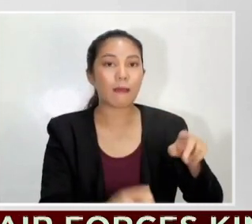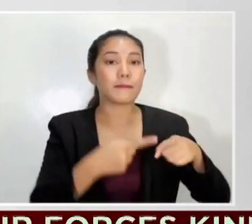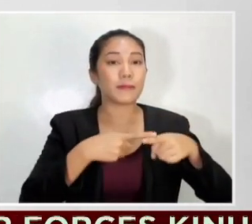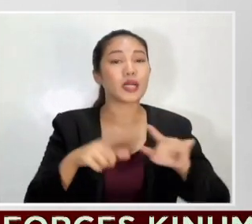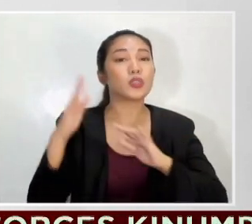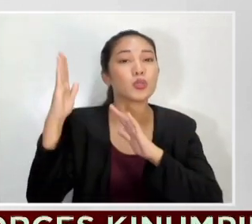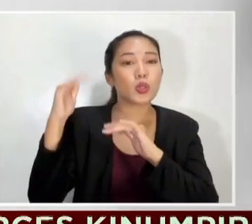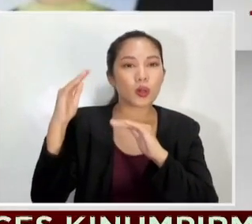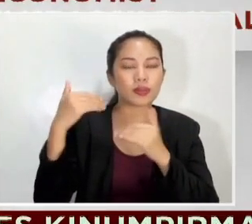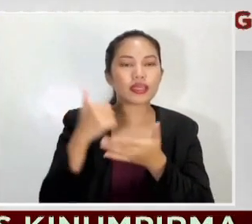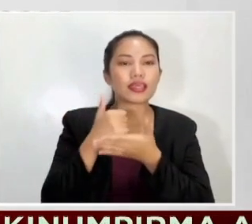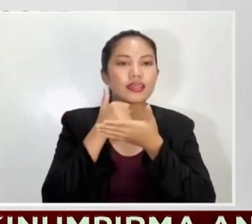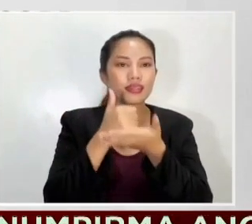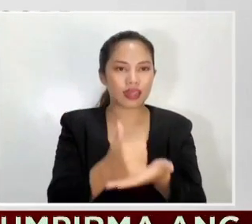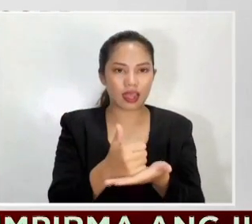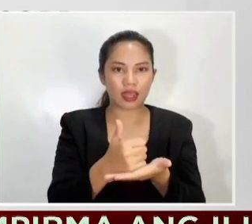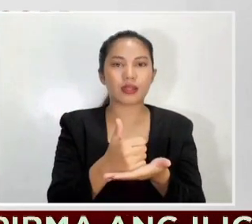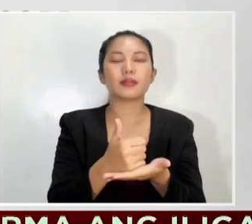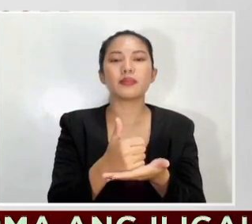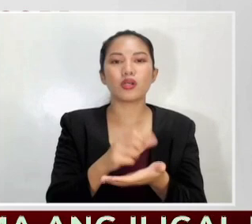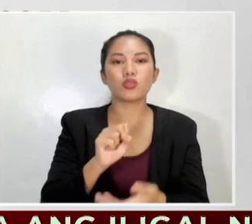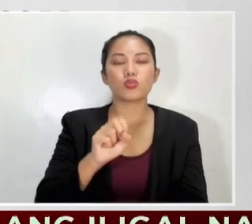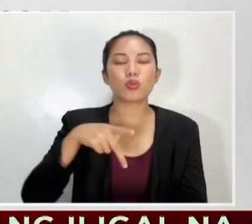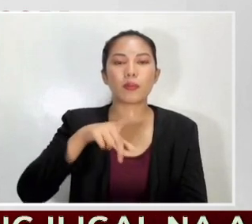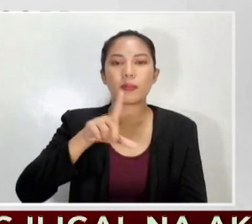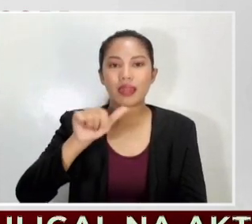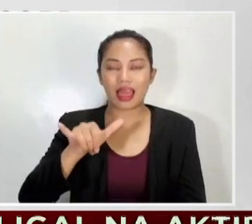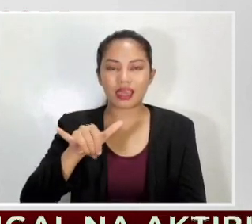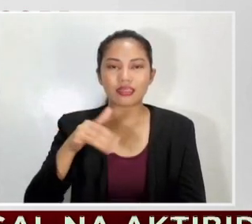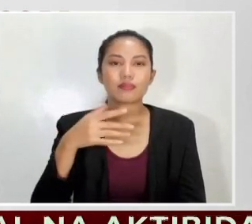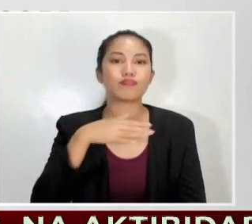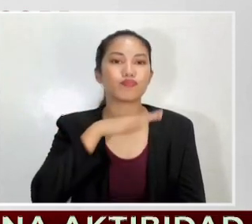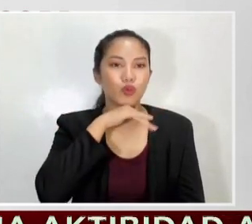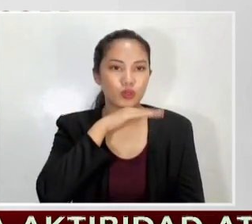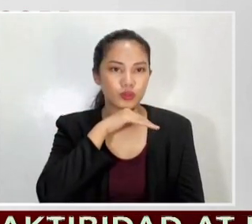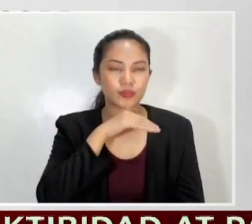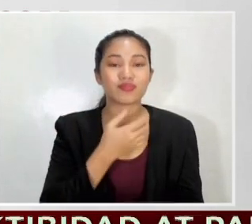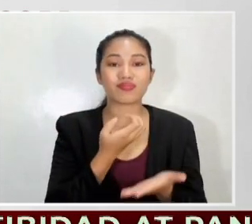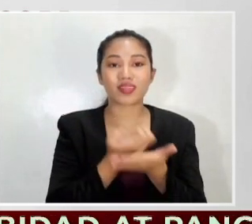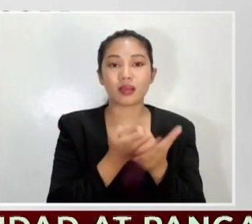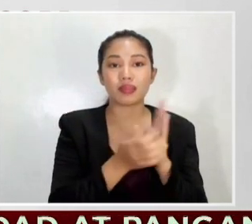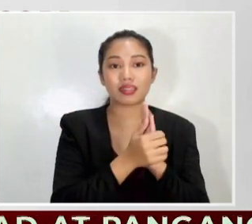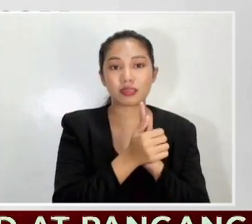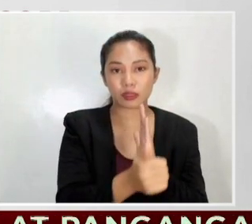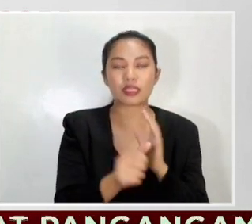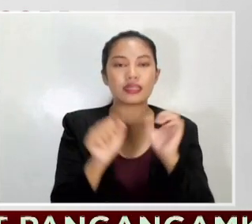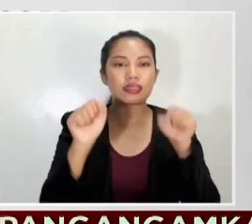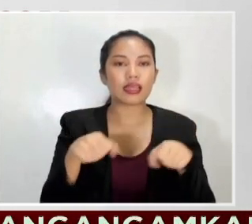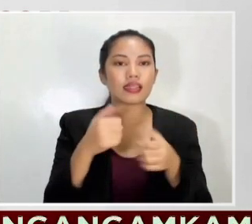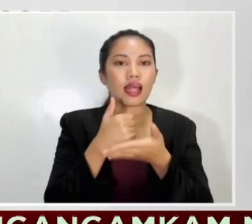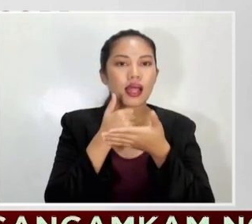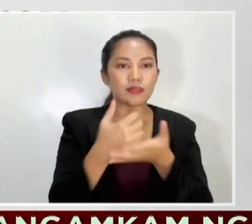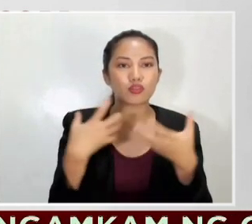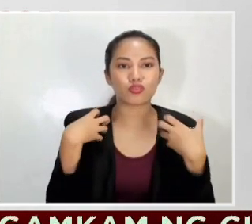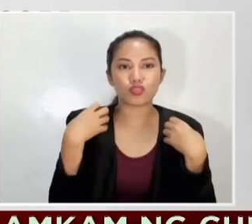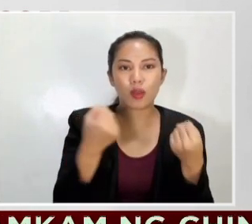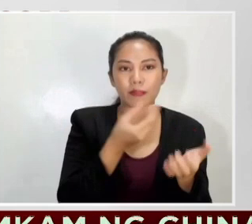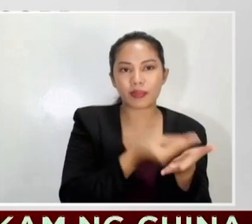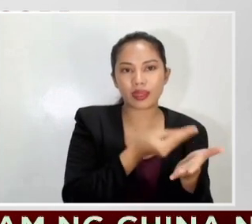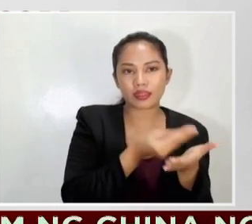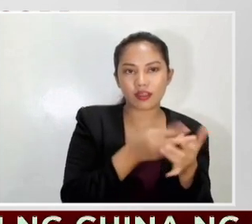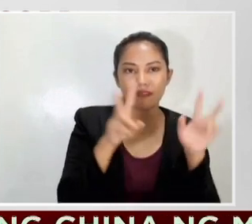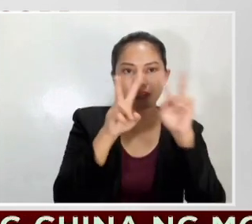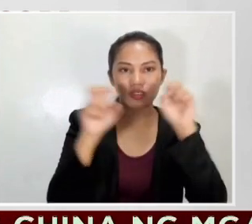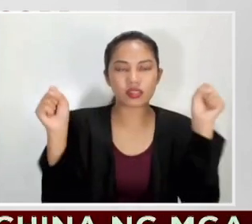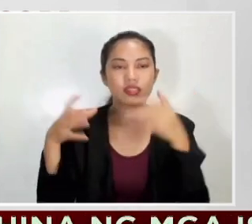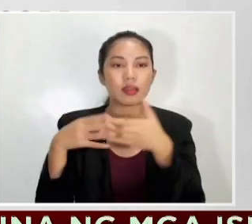at pagbaba ng presyo nito. Dagdag pa ng isang ekonomista, makakatulong din ang lakas ng piso kontra dolyar ngayon. Dahil malakas